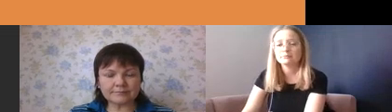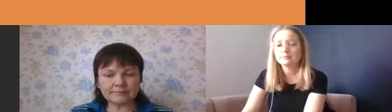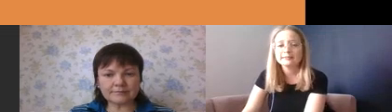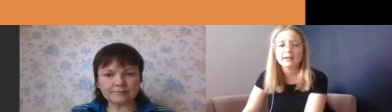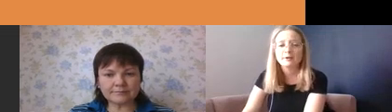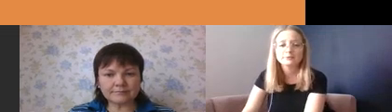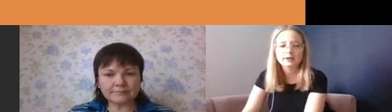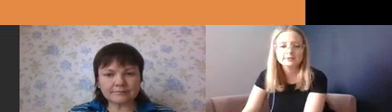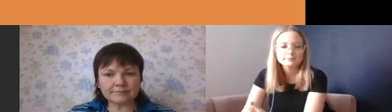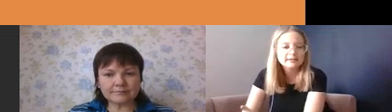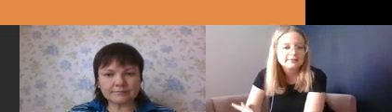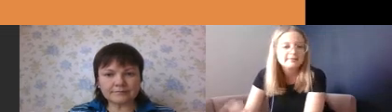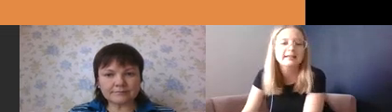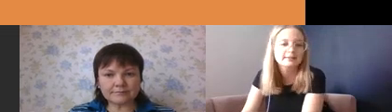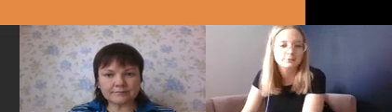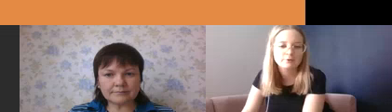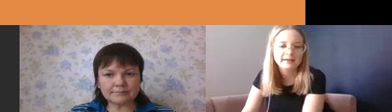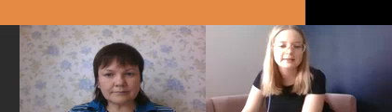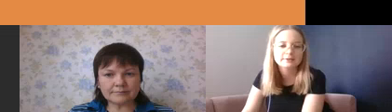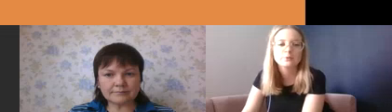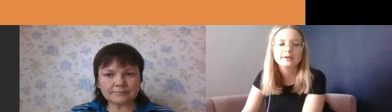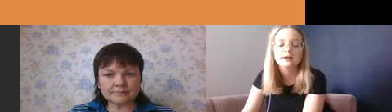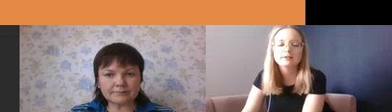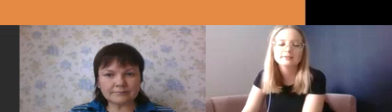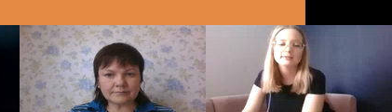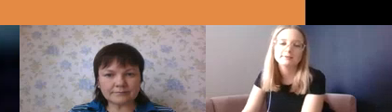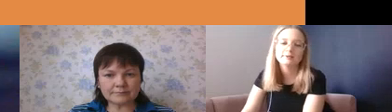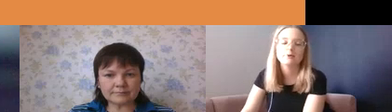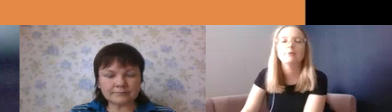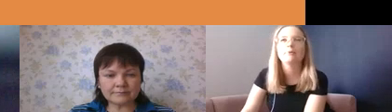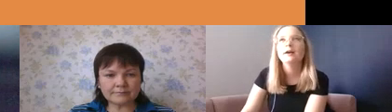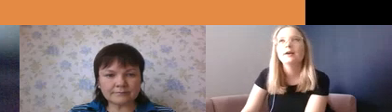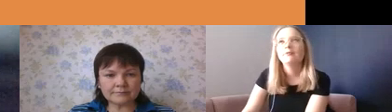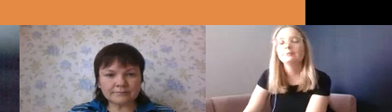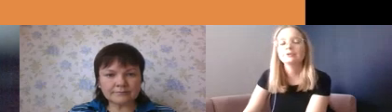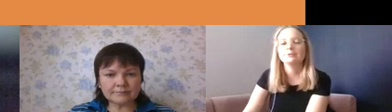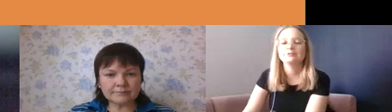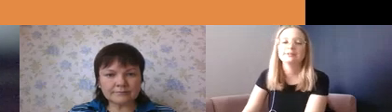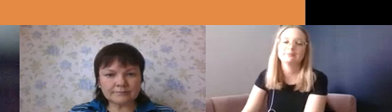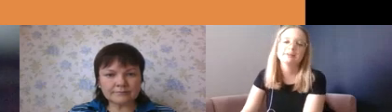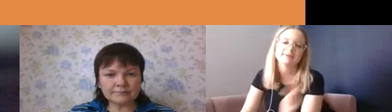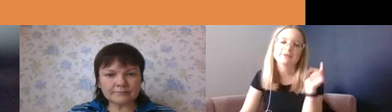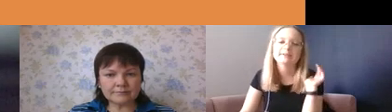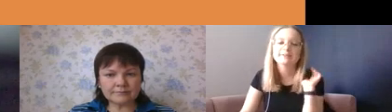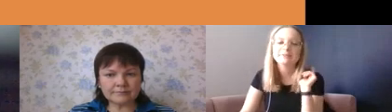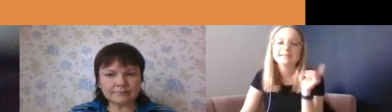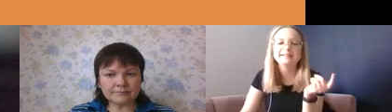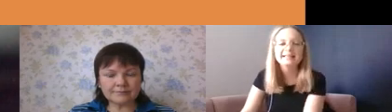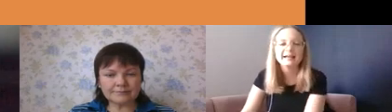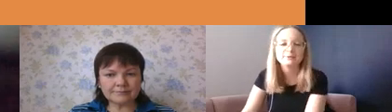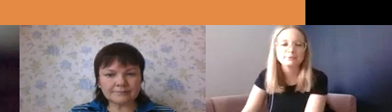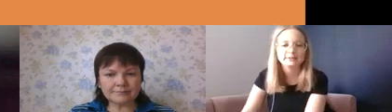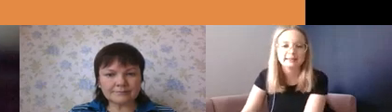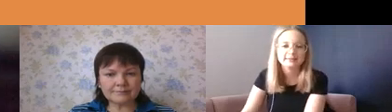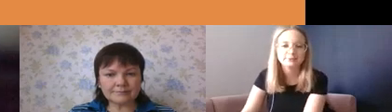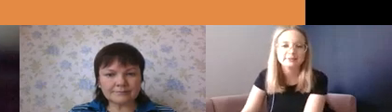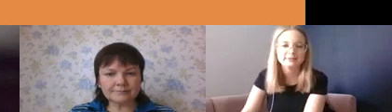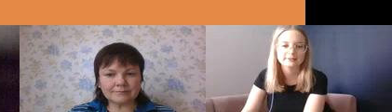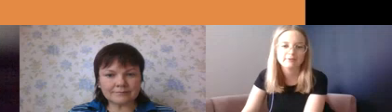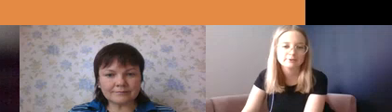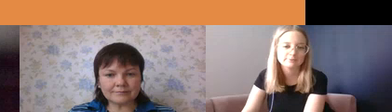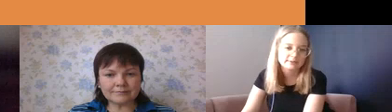et võib-olla ma ei tea, tahaksin midagi veel enda puhul välja tuua ja alati nagu vaimusilmas võite mõelda ka nii-öelda, et mingi näide